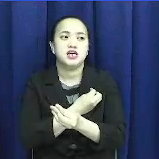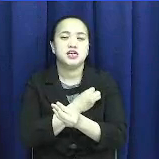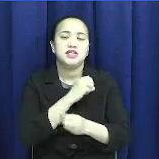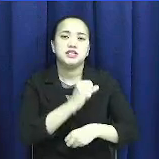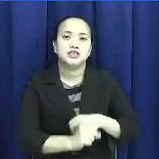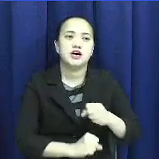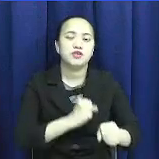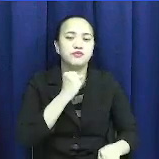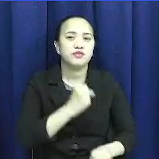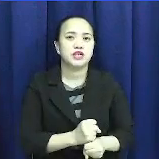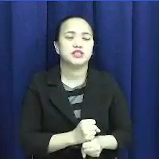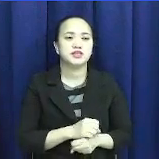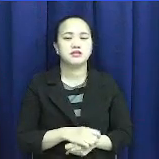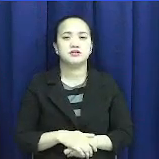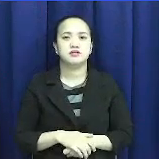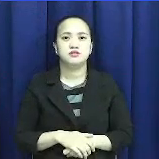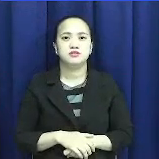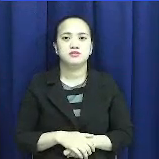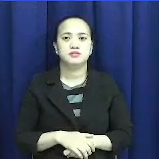at